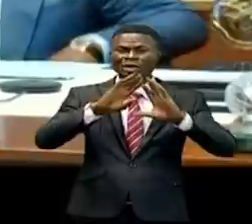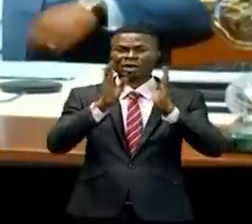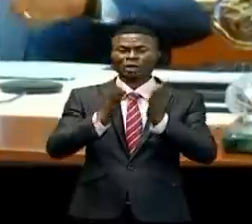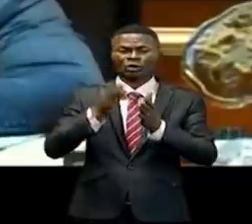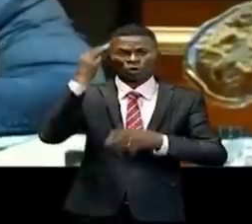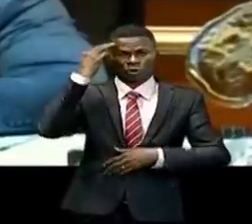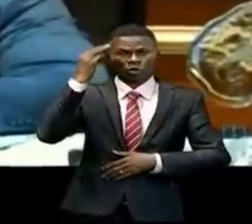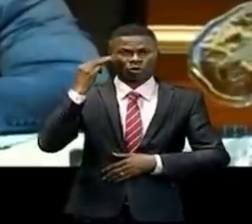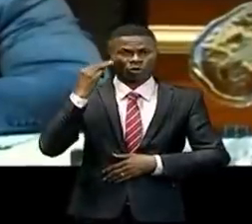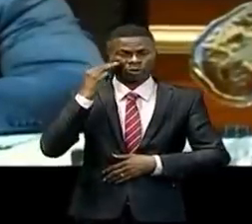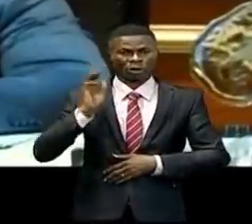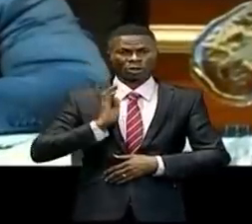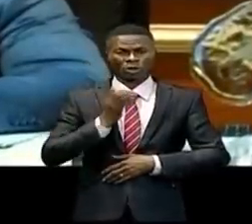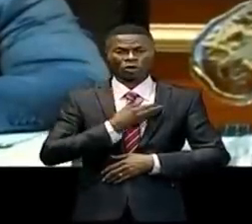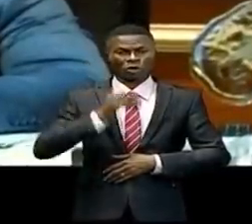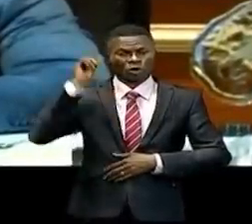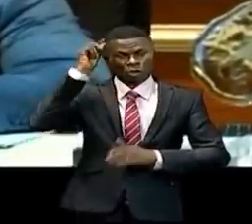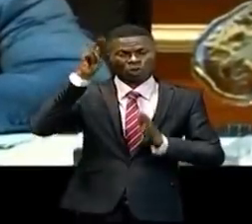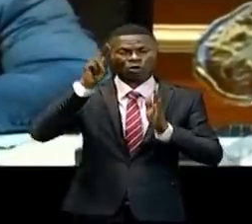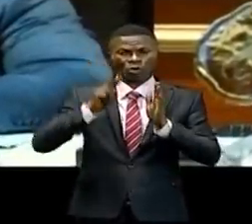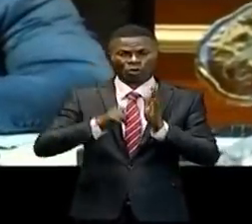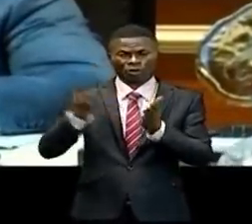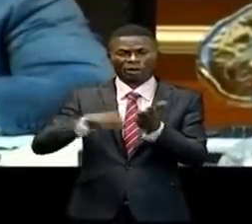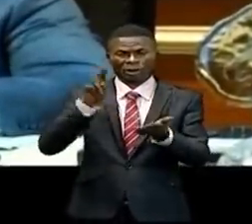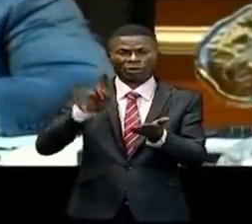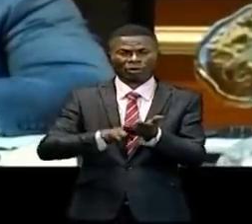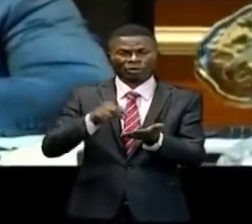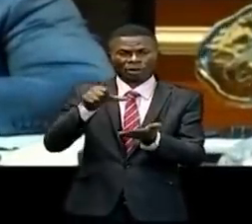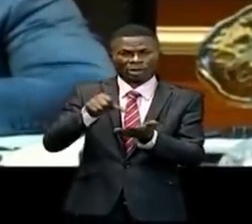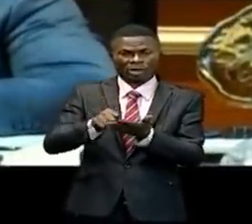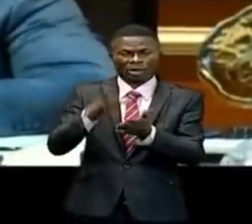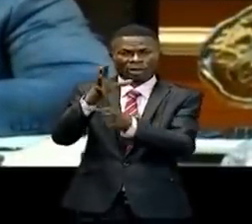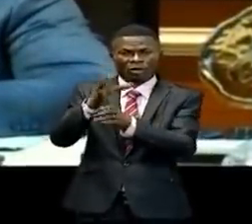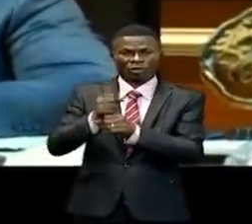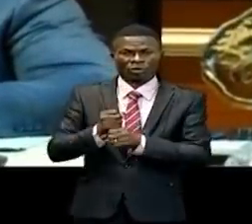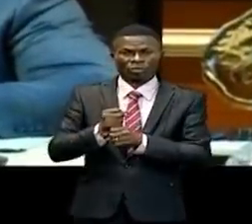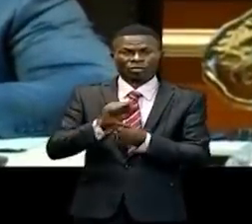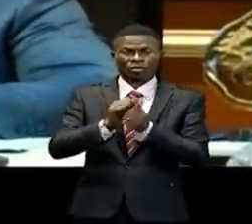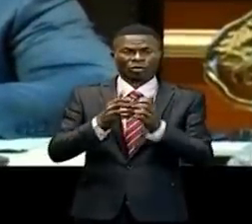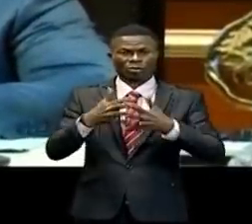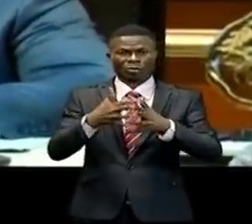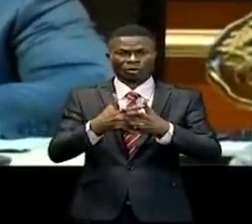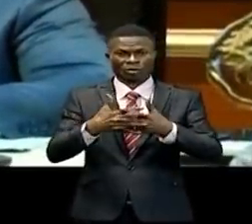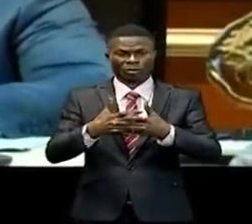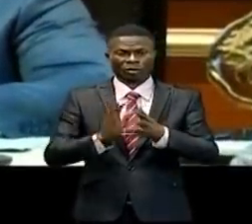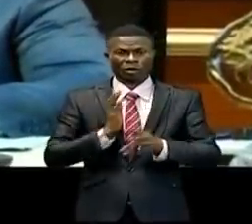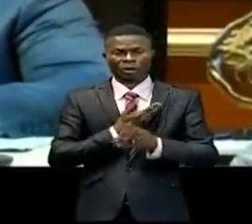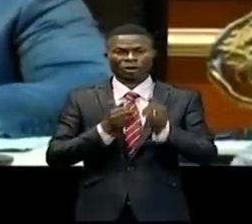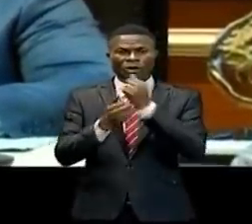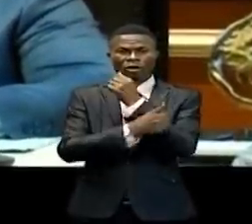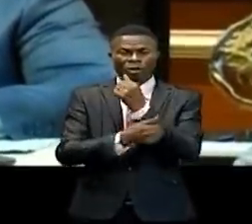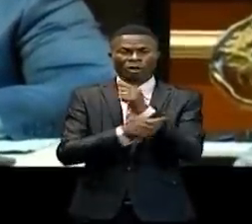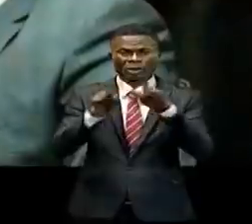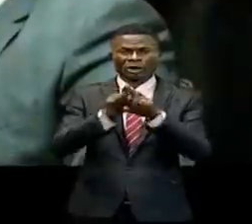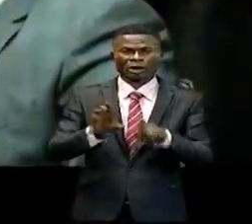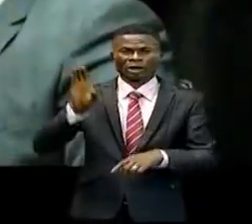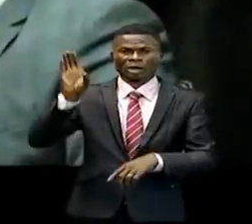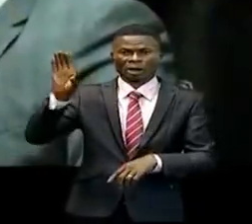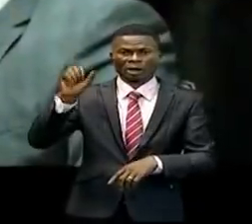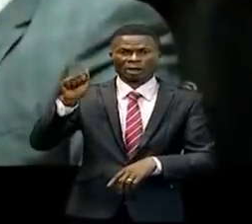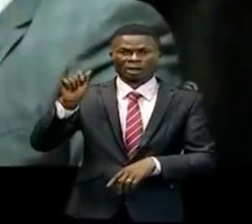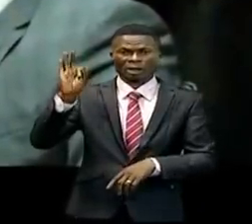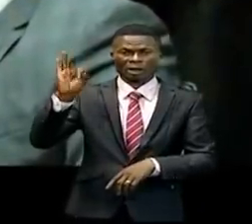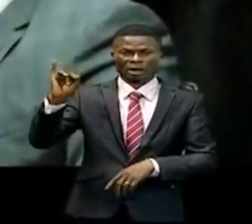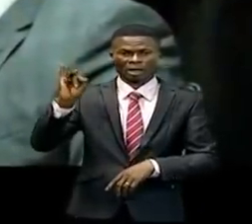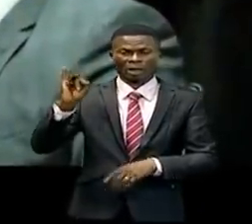que notre gouvernement a signé la lettre d'intention dans le cadre du second partenariat entre notre pays et CAFI, Central